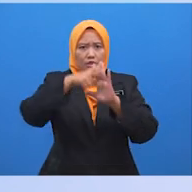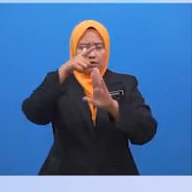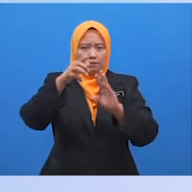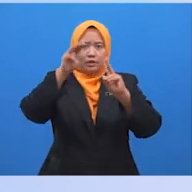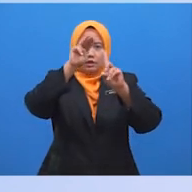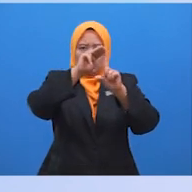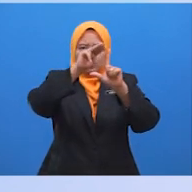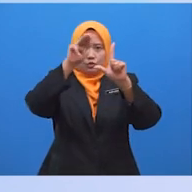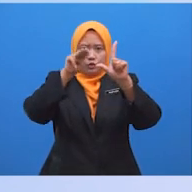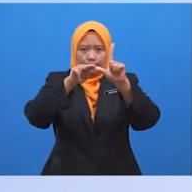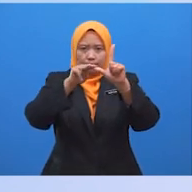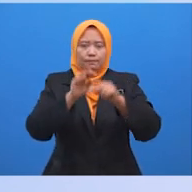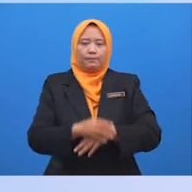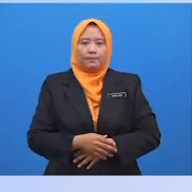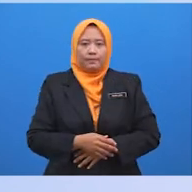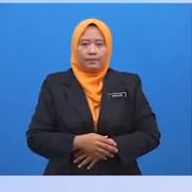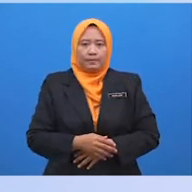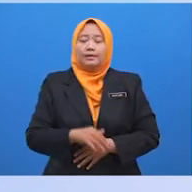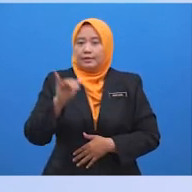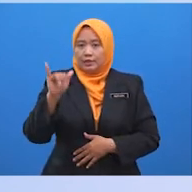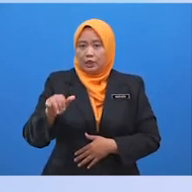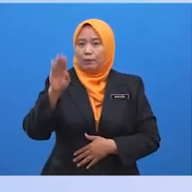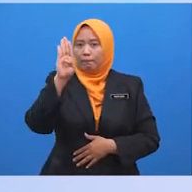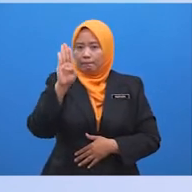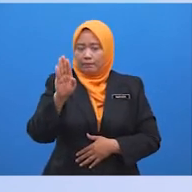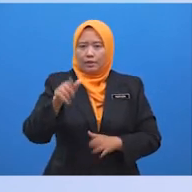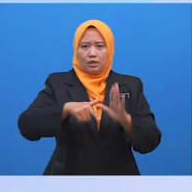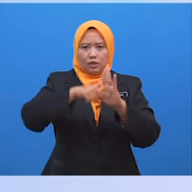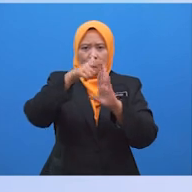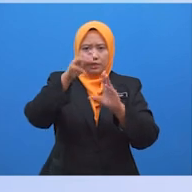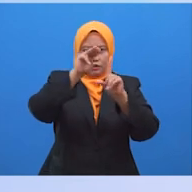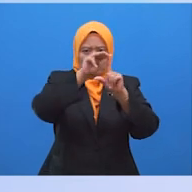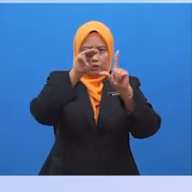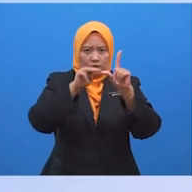Ya, tangga B lebih curam daripada tangga A.